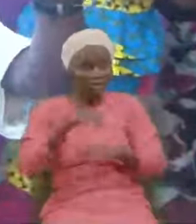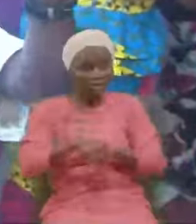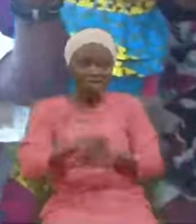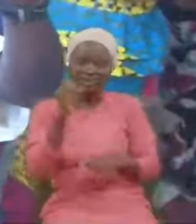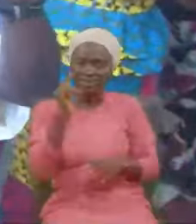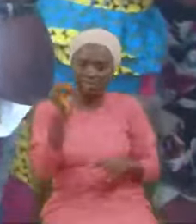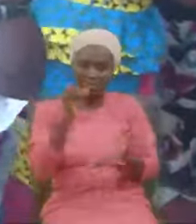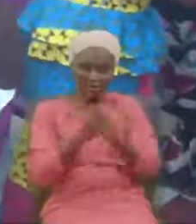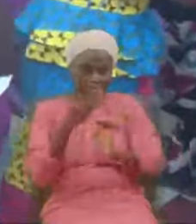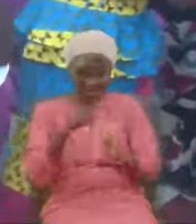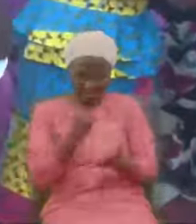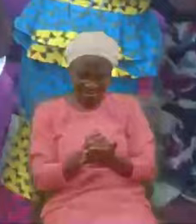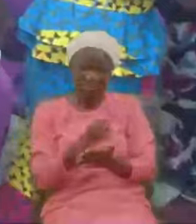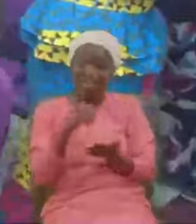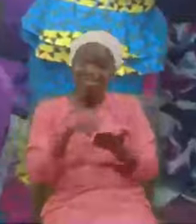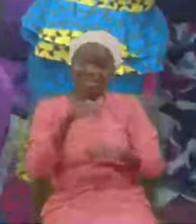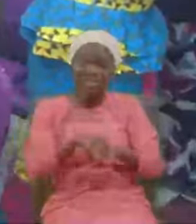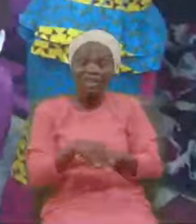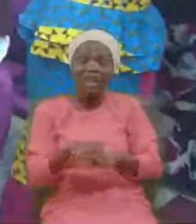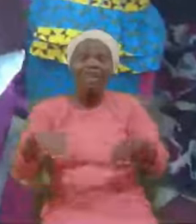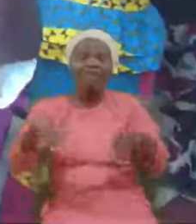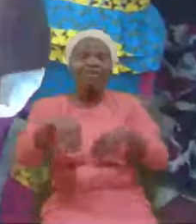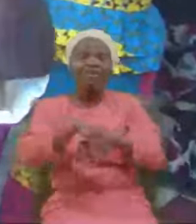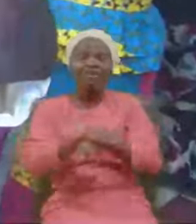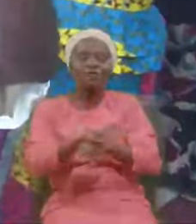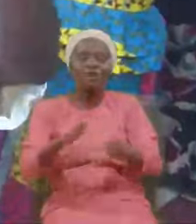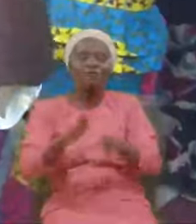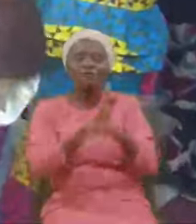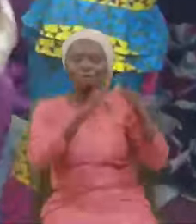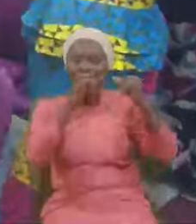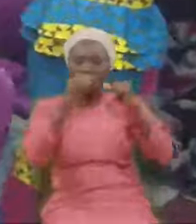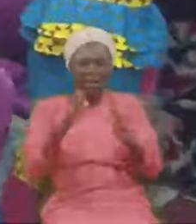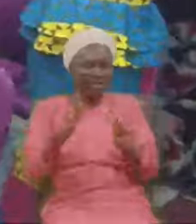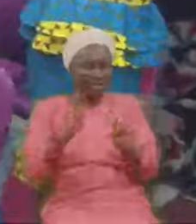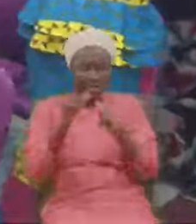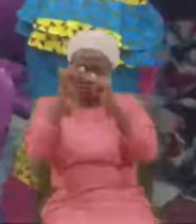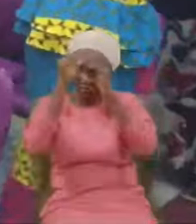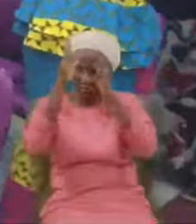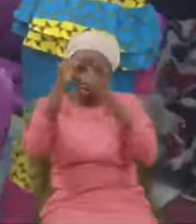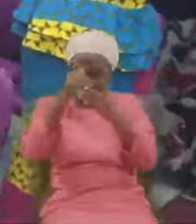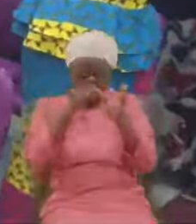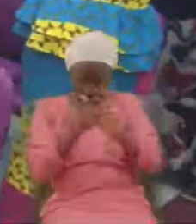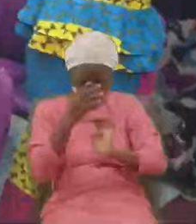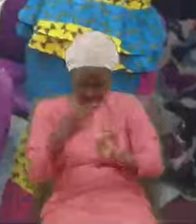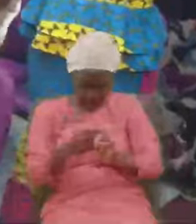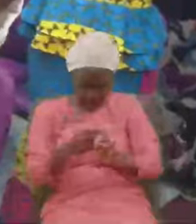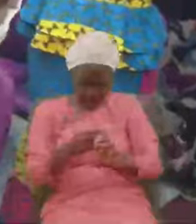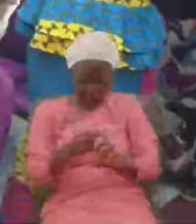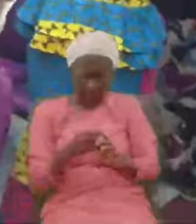vous. Ce soir, c'est la bénédiction débordante. Père, au nom de Jésus-Christ,